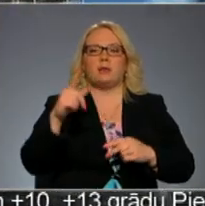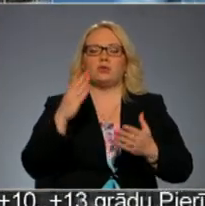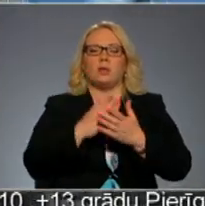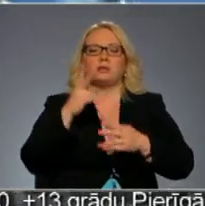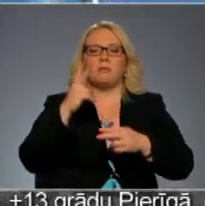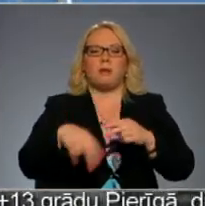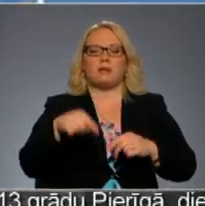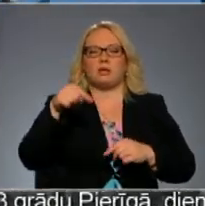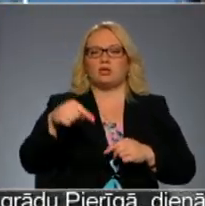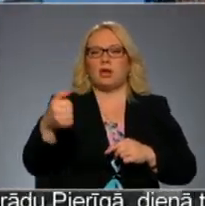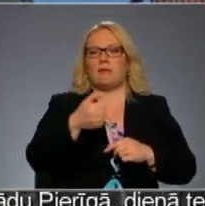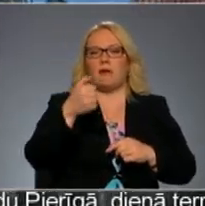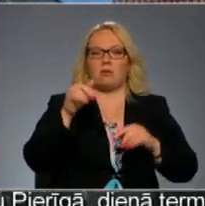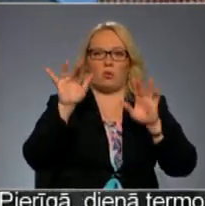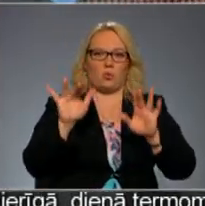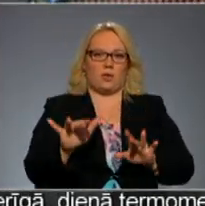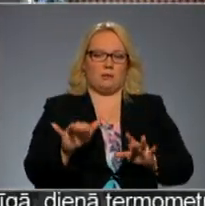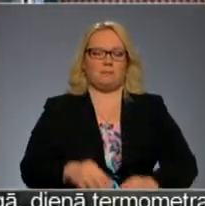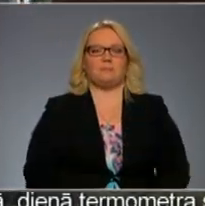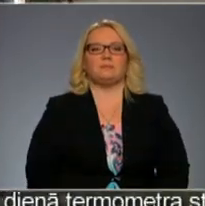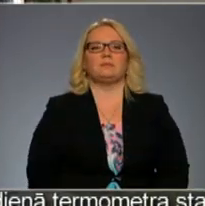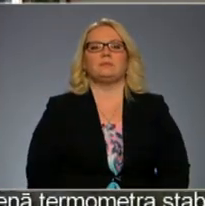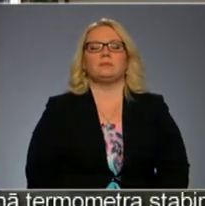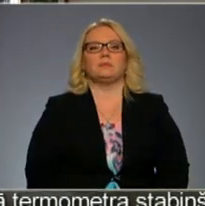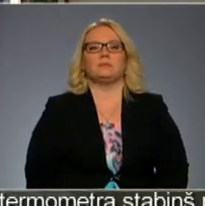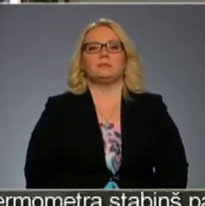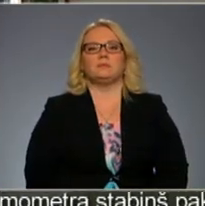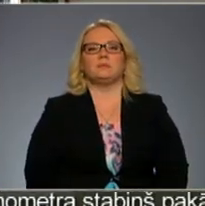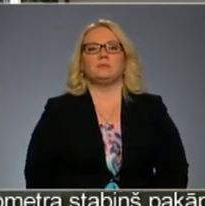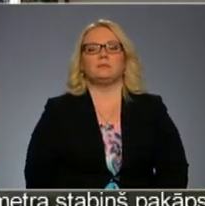pabeigts līdz šā gada rudenim. Sandra Leitāne, Andris Pāns, TV Spektrs.